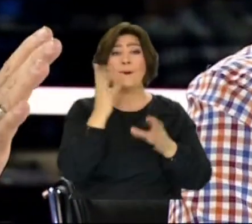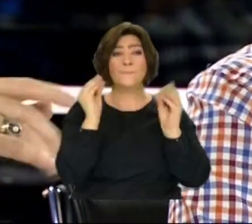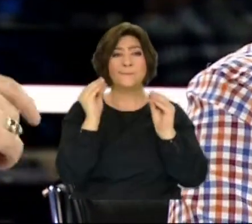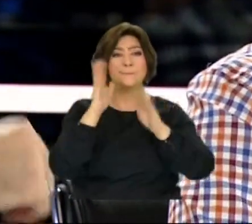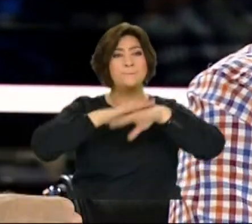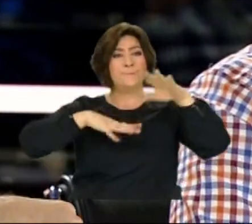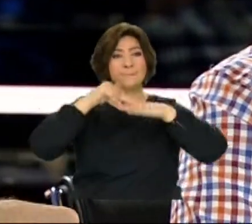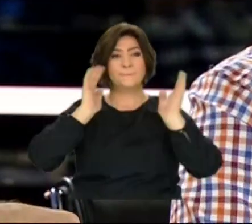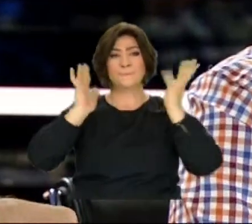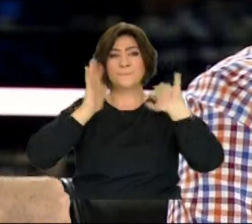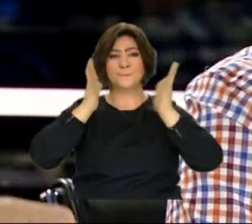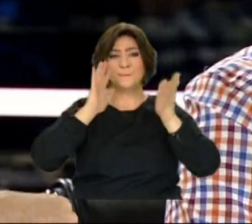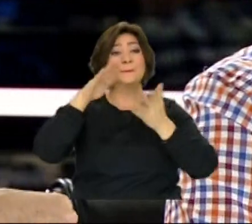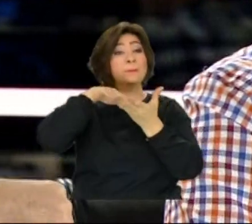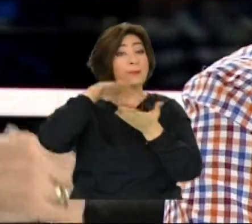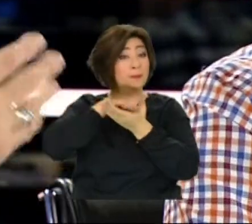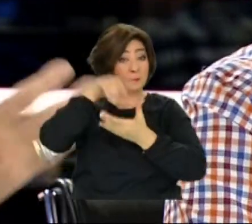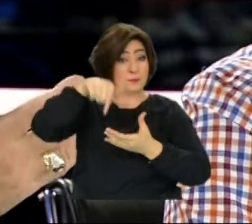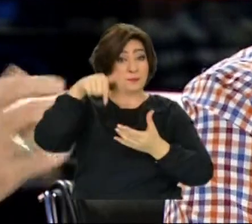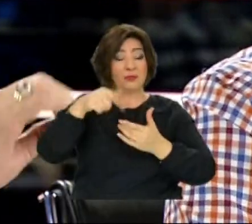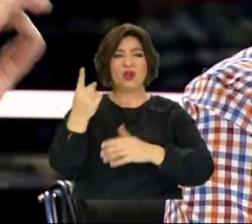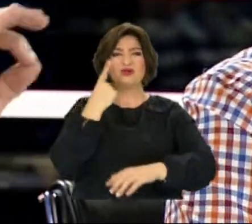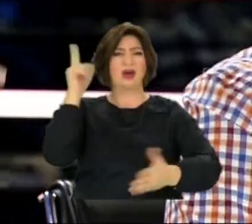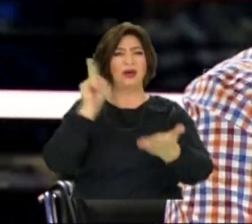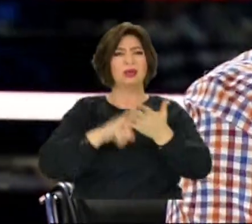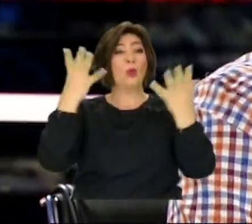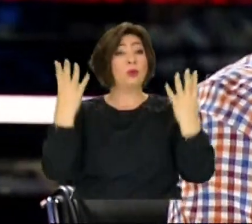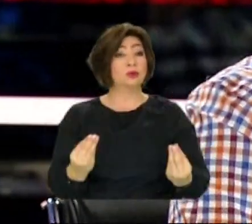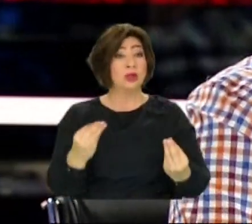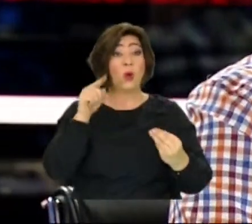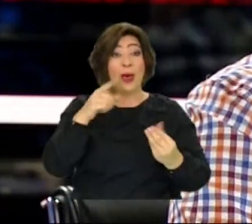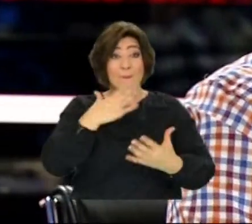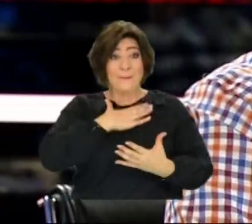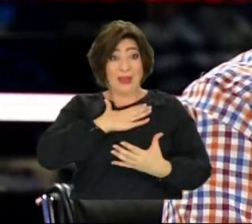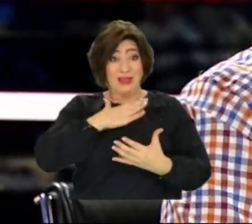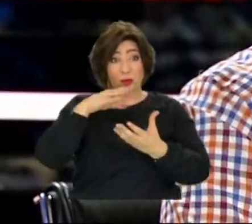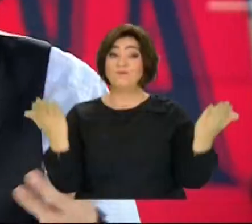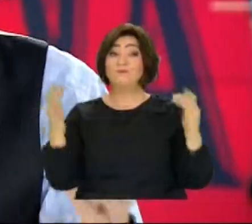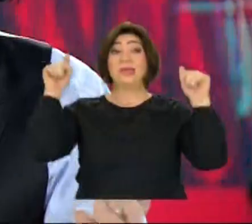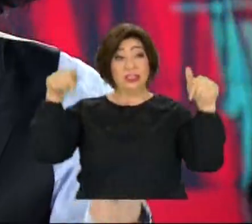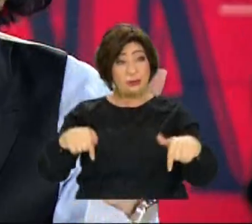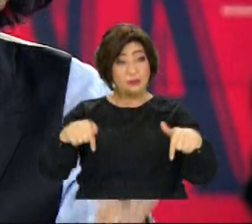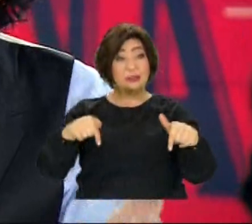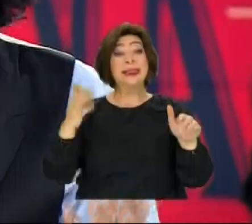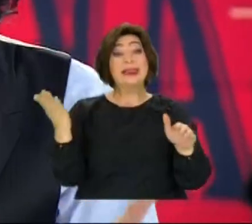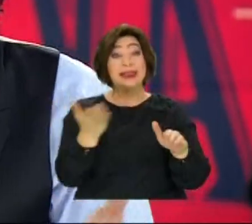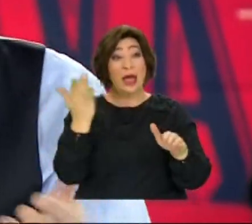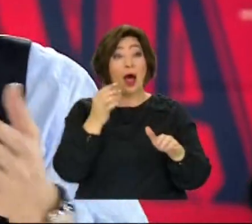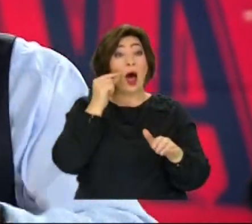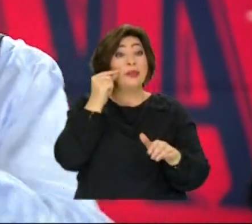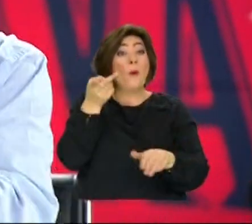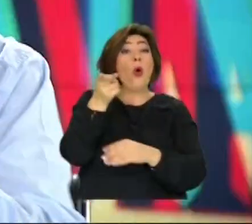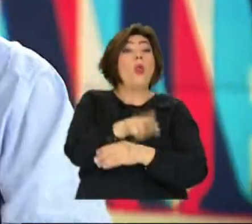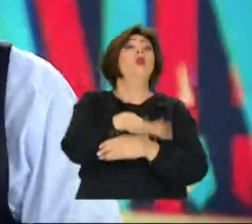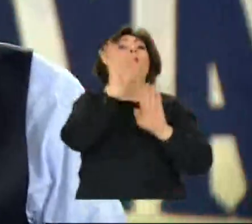Elleriniz konuşacak. Ayaklarınız şahitlik edecektir diyor. Kıyamet günü. Orada beden üstünde yazılıdır bütün bunlar. Daha adamı